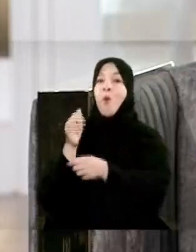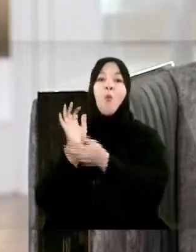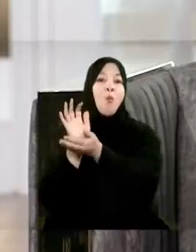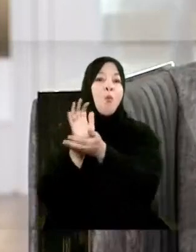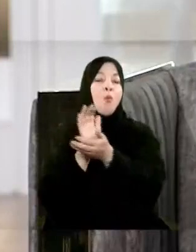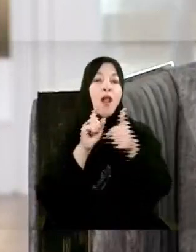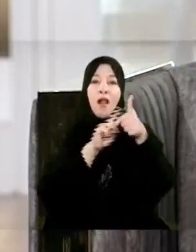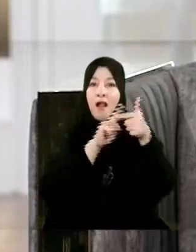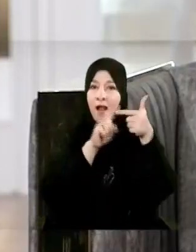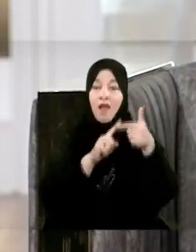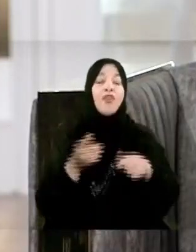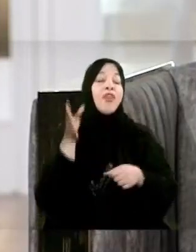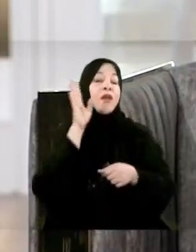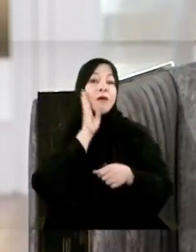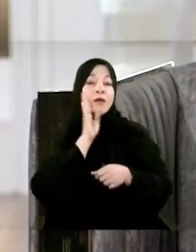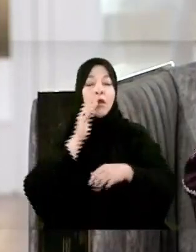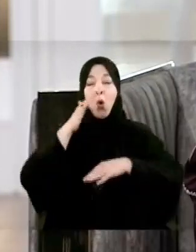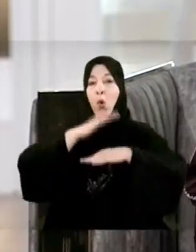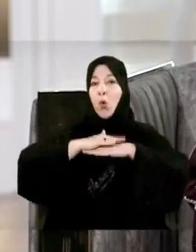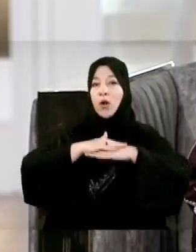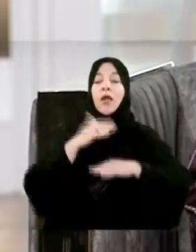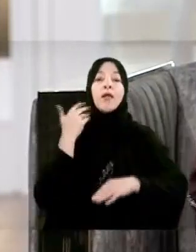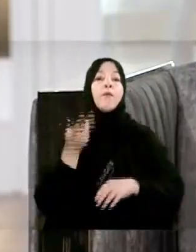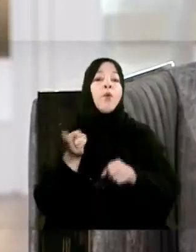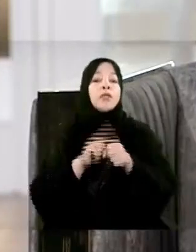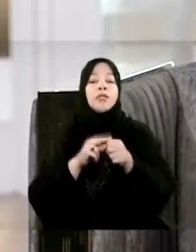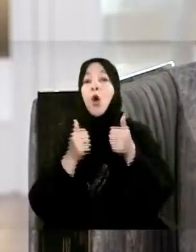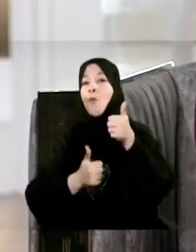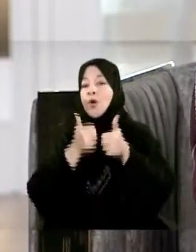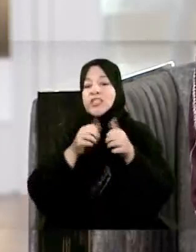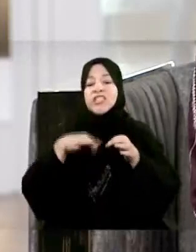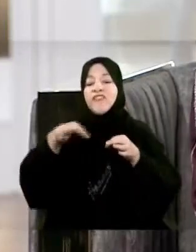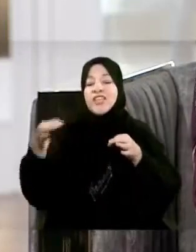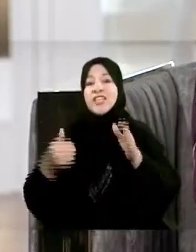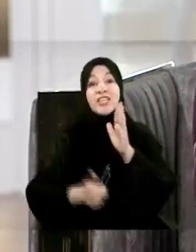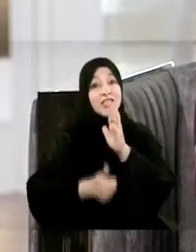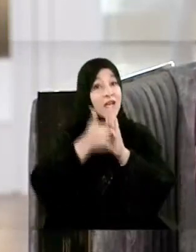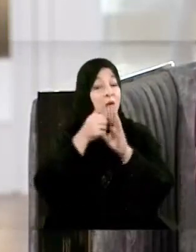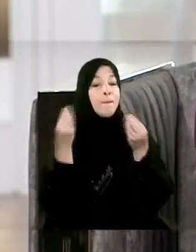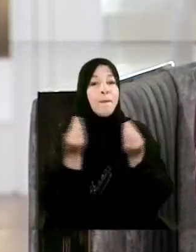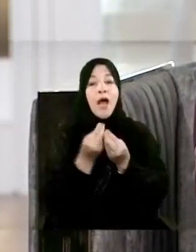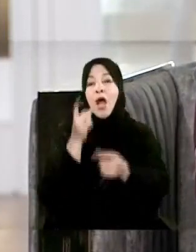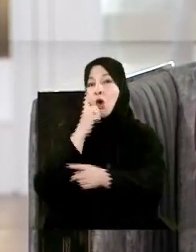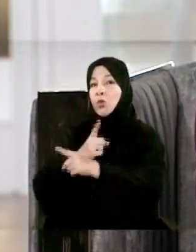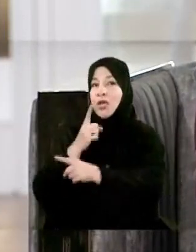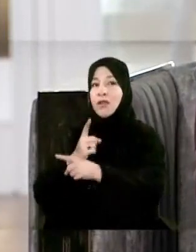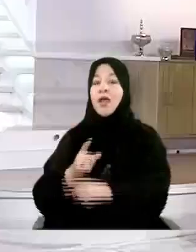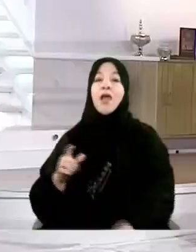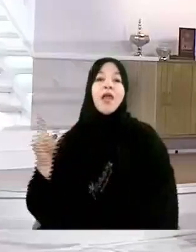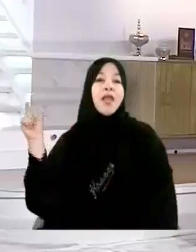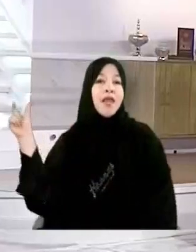تحققانهما وزارة التربية والتعليم من خلال هذه المسابقة. نتعرف على تفاصيل هذا الإنجاز مع الأستاذ نبيل بن